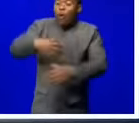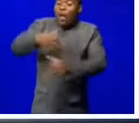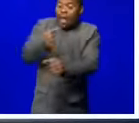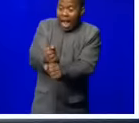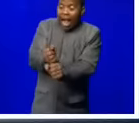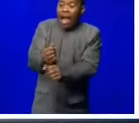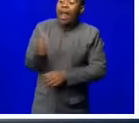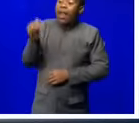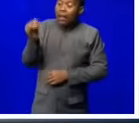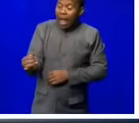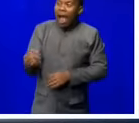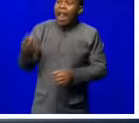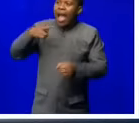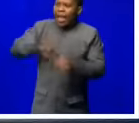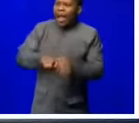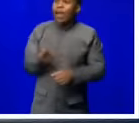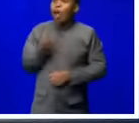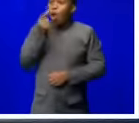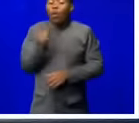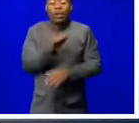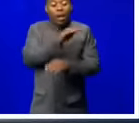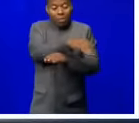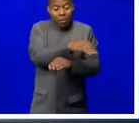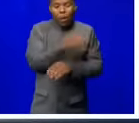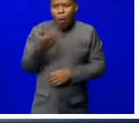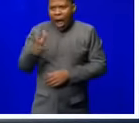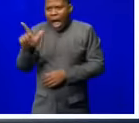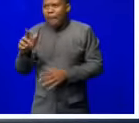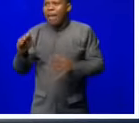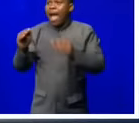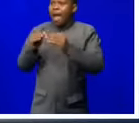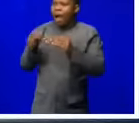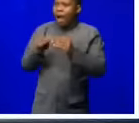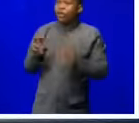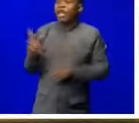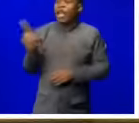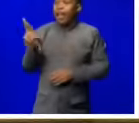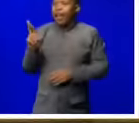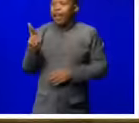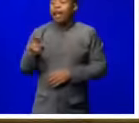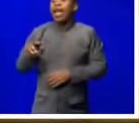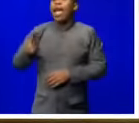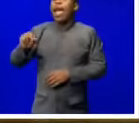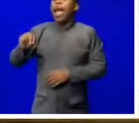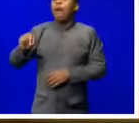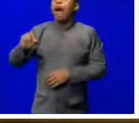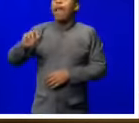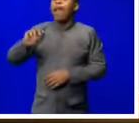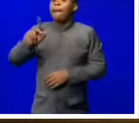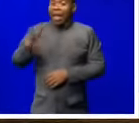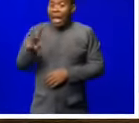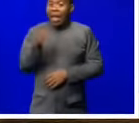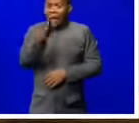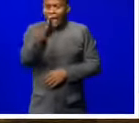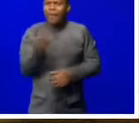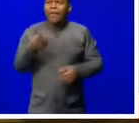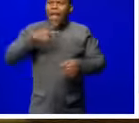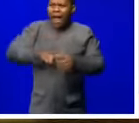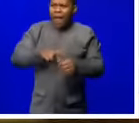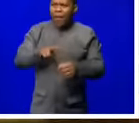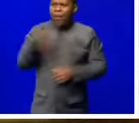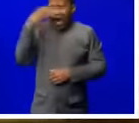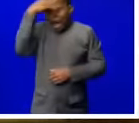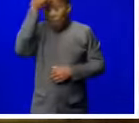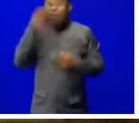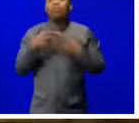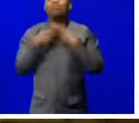nekutsi entsambama waya endlini lapho acashe khona eNgwane Park. Umbuso uyasiphikisa sicelo sakhe